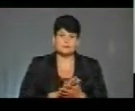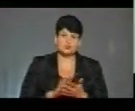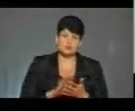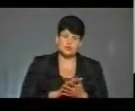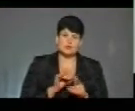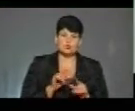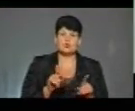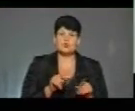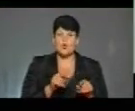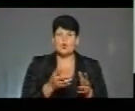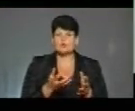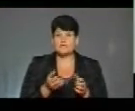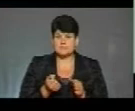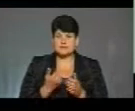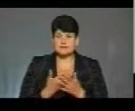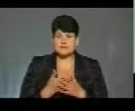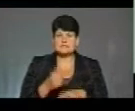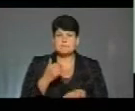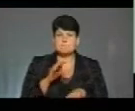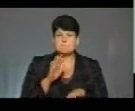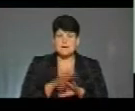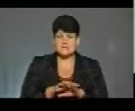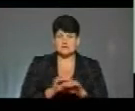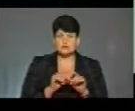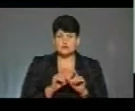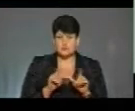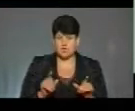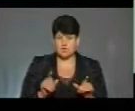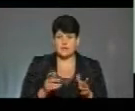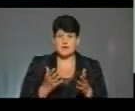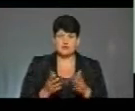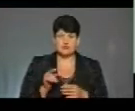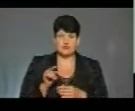його отримати, наприклад, це є банківські установи, якщо ви є